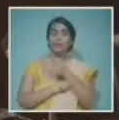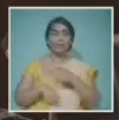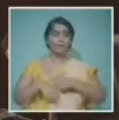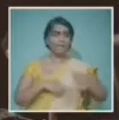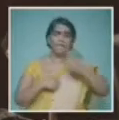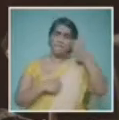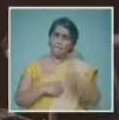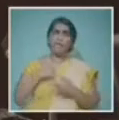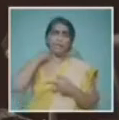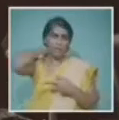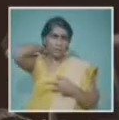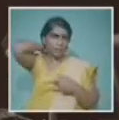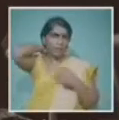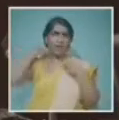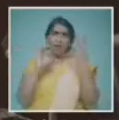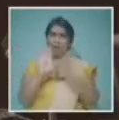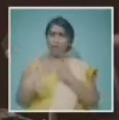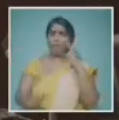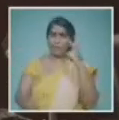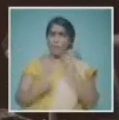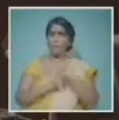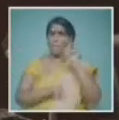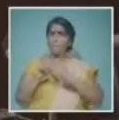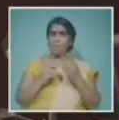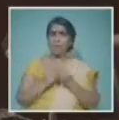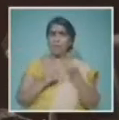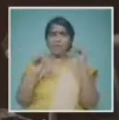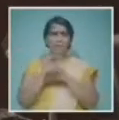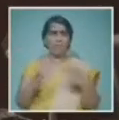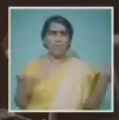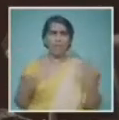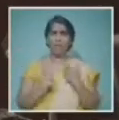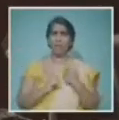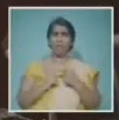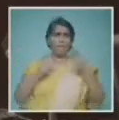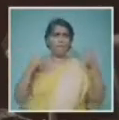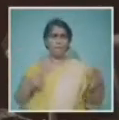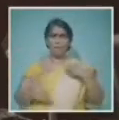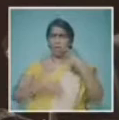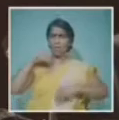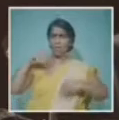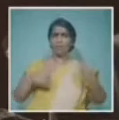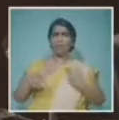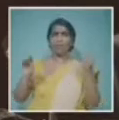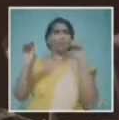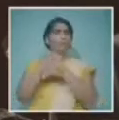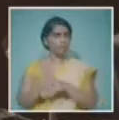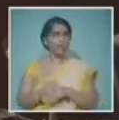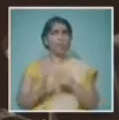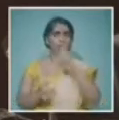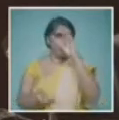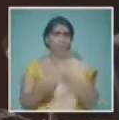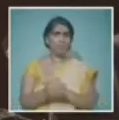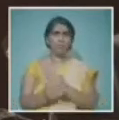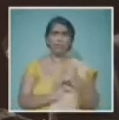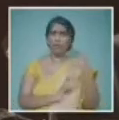වැදගත් සංශෝධනයක්. මොකද අවුරුදු දෙකම අර පාර්ලිමේන්තුවට දෙන්න බැරි කෙනෙක් තමන්ට ප්‍රතිපක්ෂ තිබුණු ජනවරමක ජනාධිපතිවරේ බවට පත් වෙලා ආරක්ෂාවස